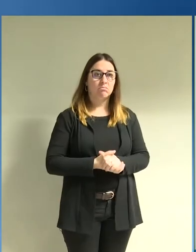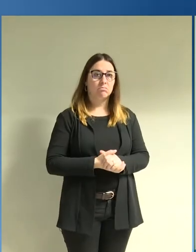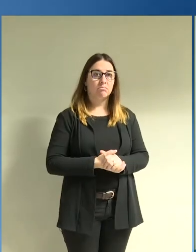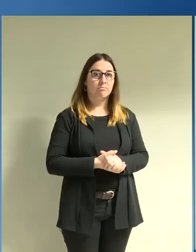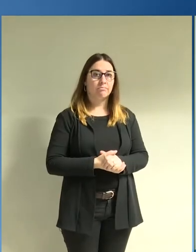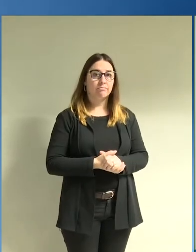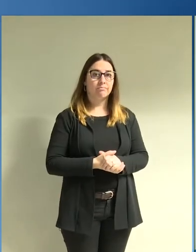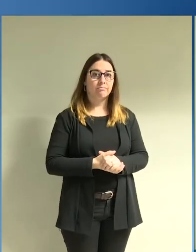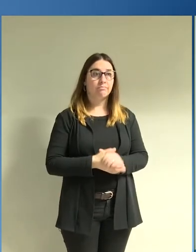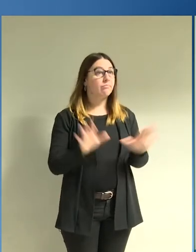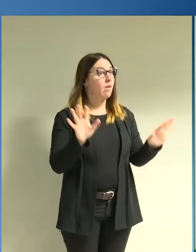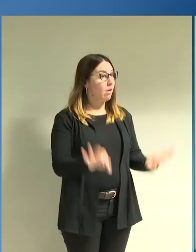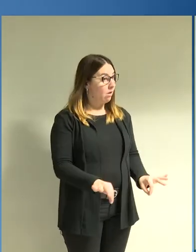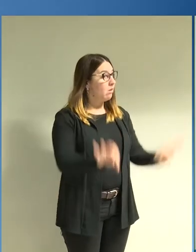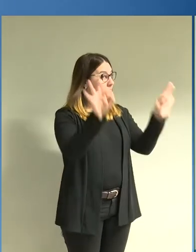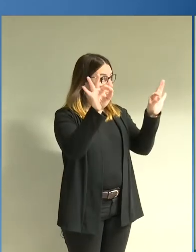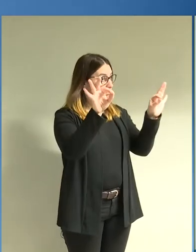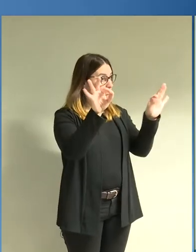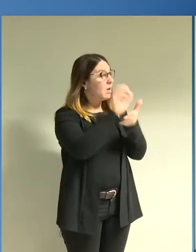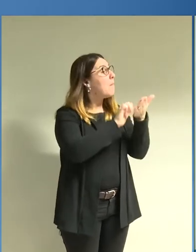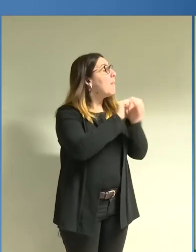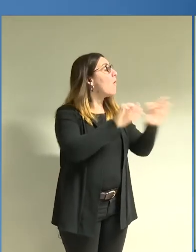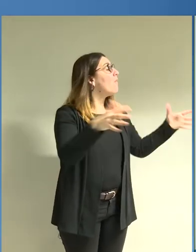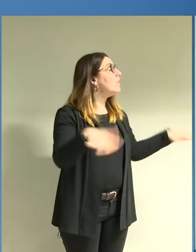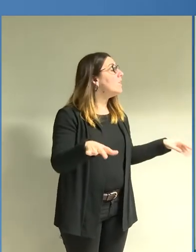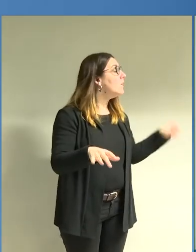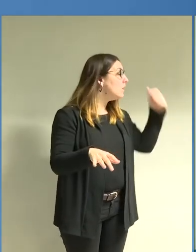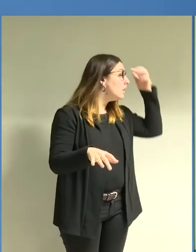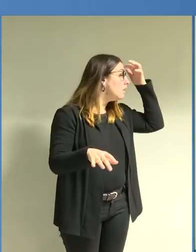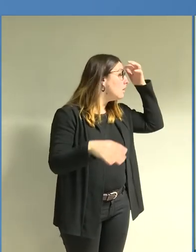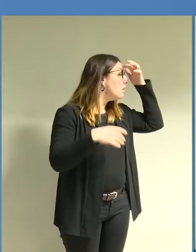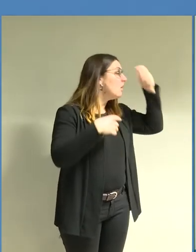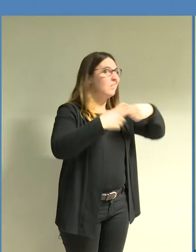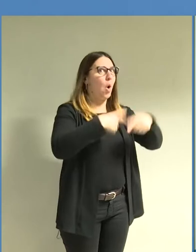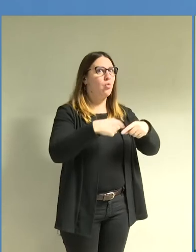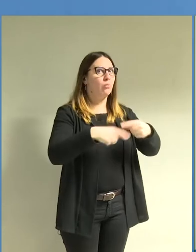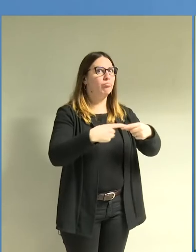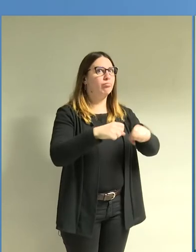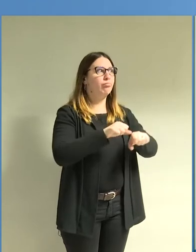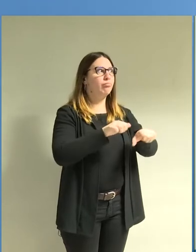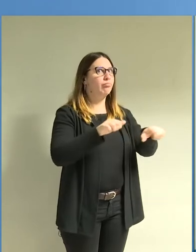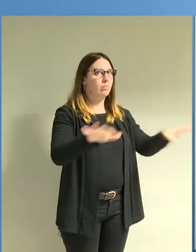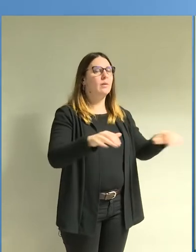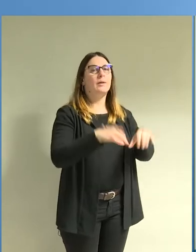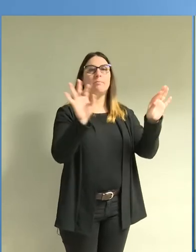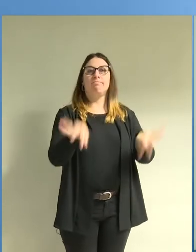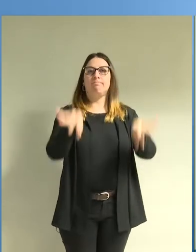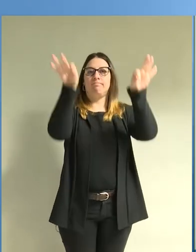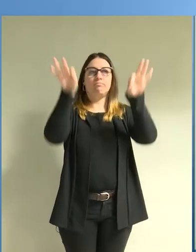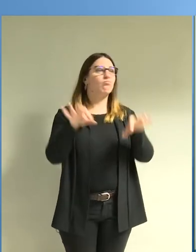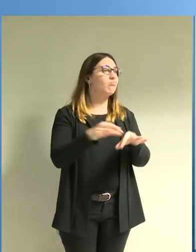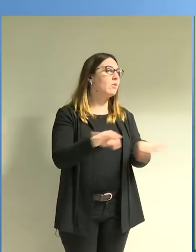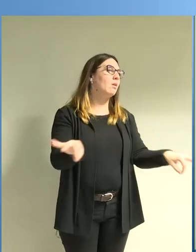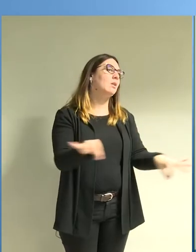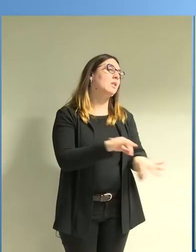on fait une suspension de séance où le veut le mail a été envoyé c'est en cours donc je vous propose une suspension de séance de quoi dix